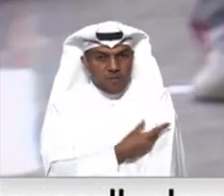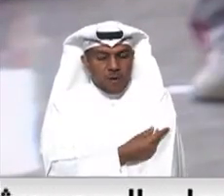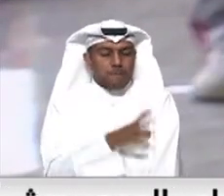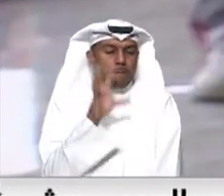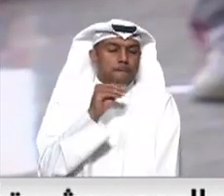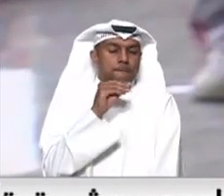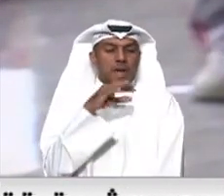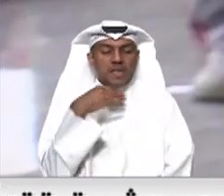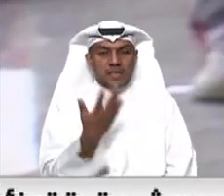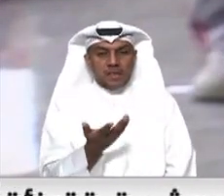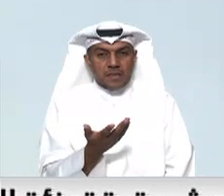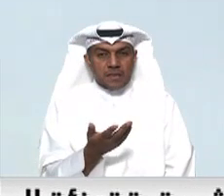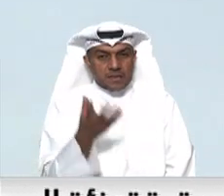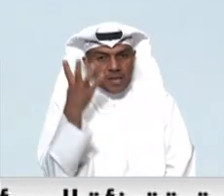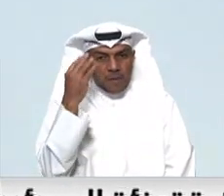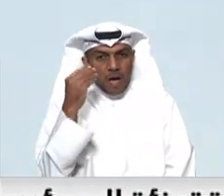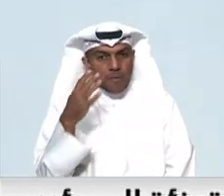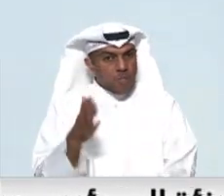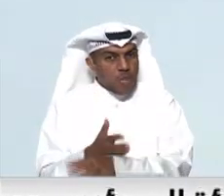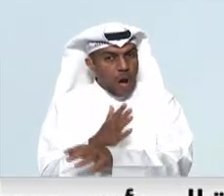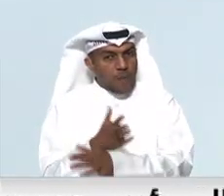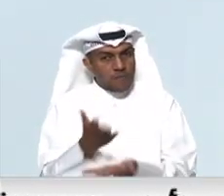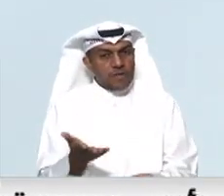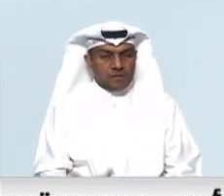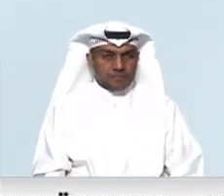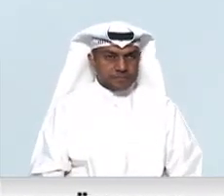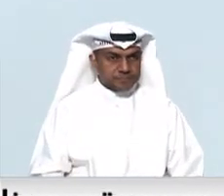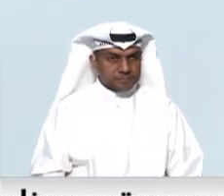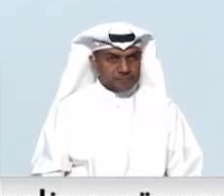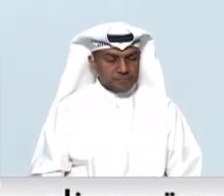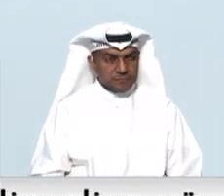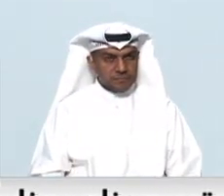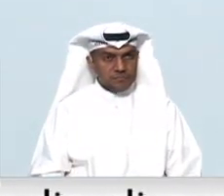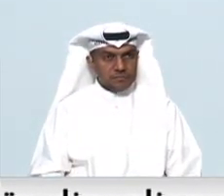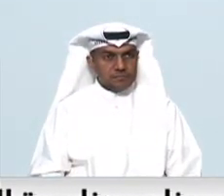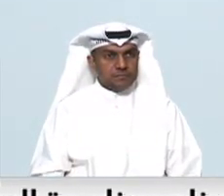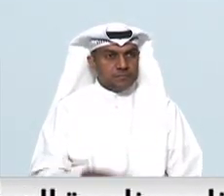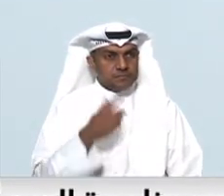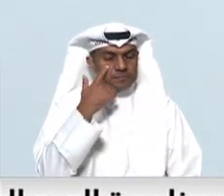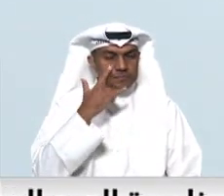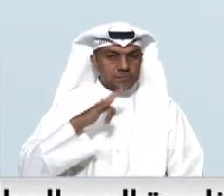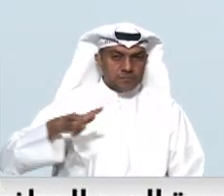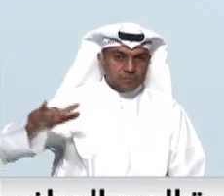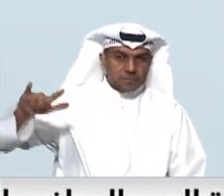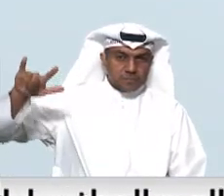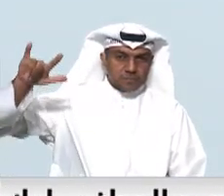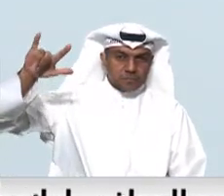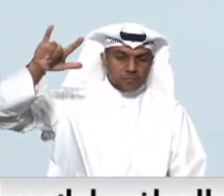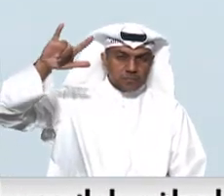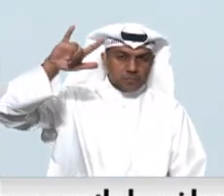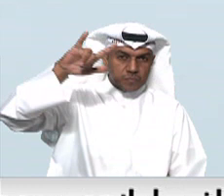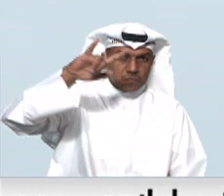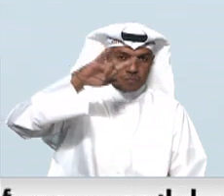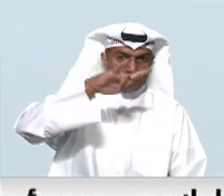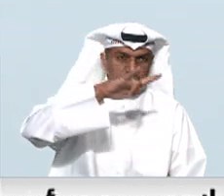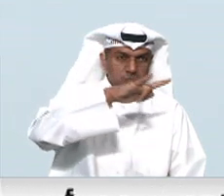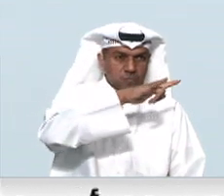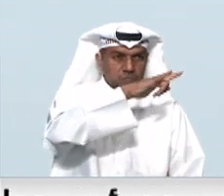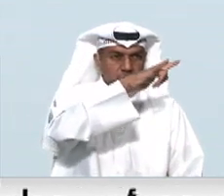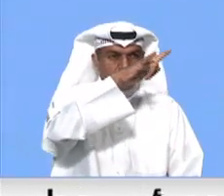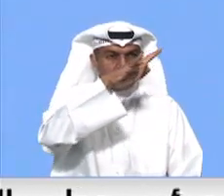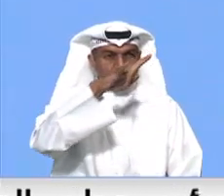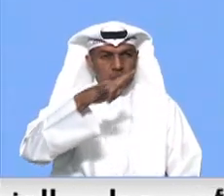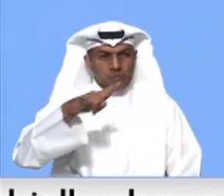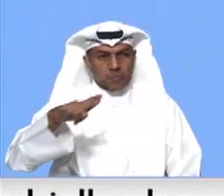الهدنة نخلص، بدنا نخلص من هيك تعب. وتغيب طائرات الاستطلاع عن سماء جنوب قطاع غزة بشكل